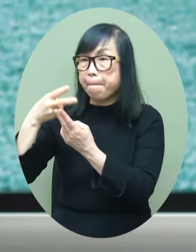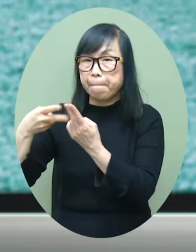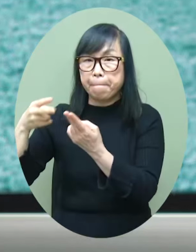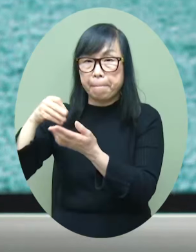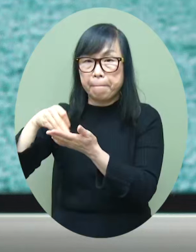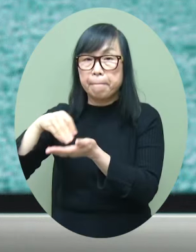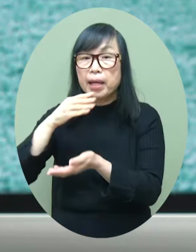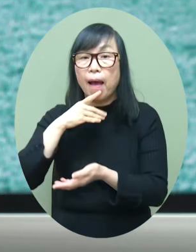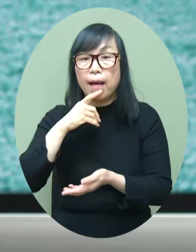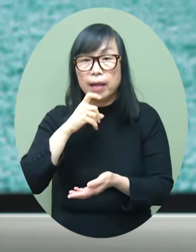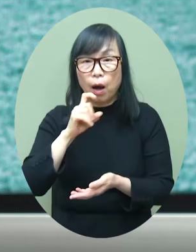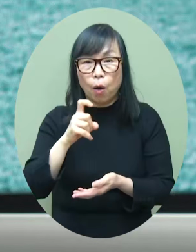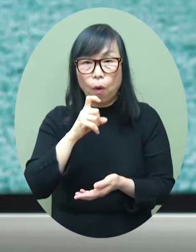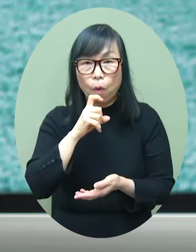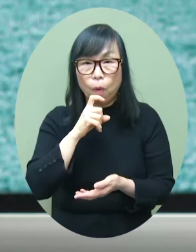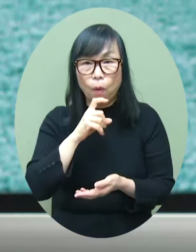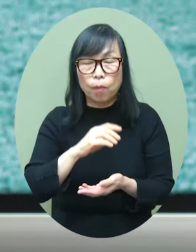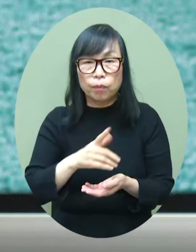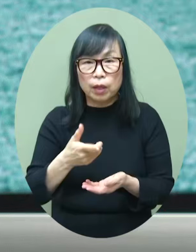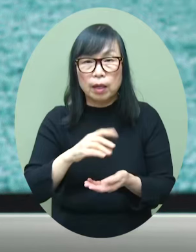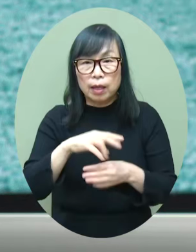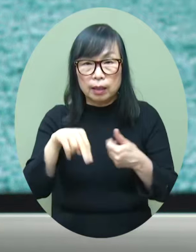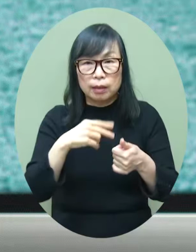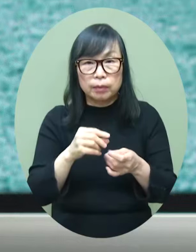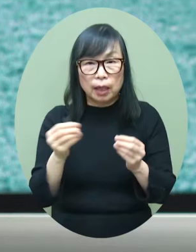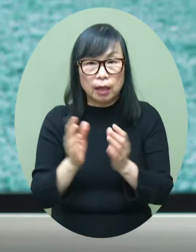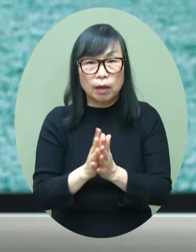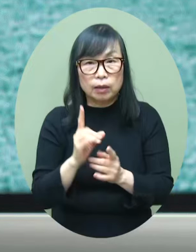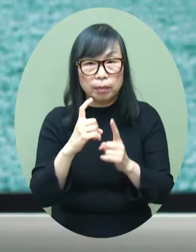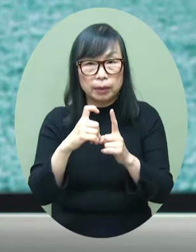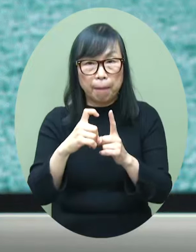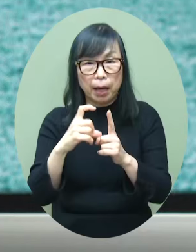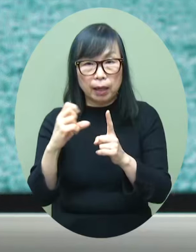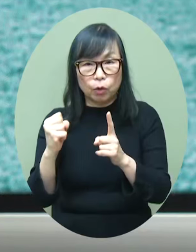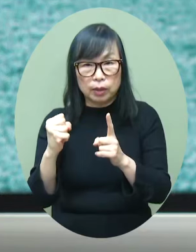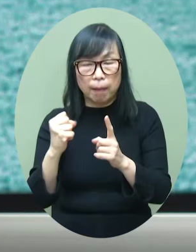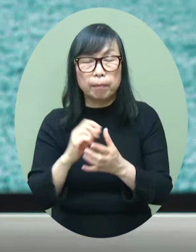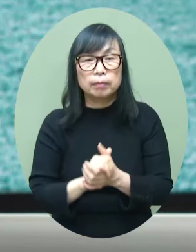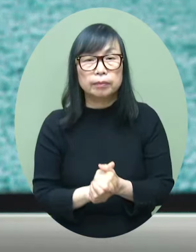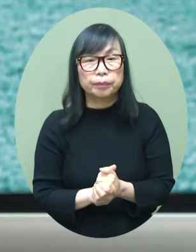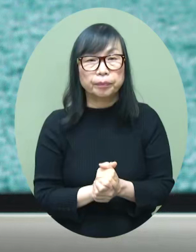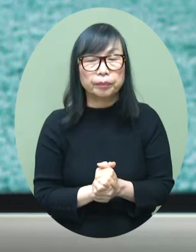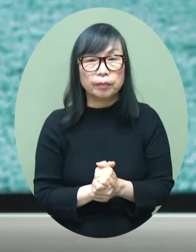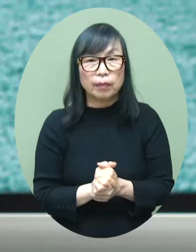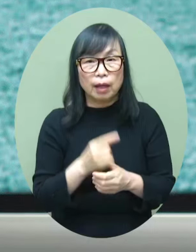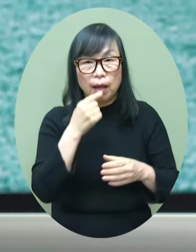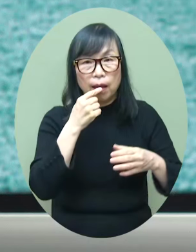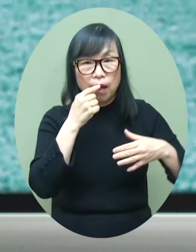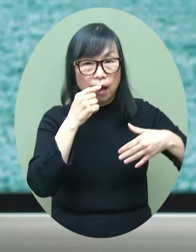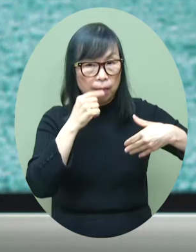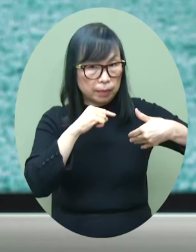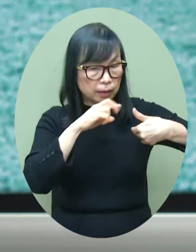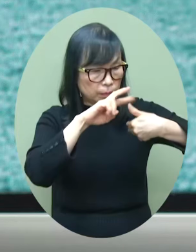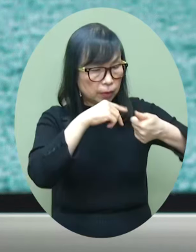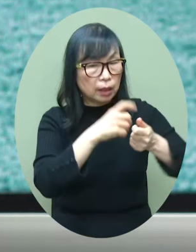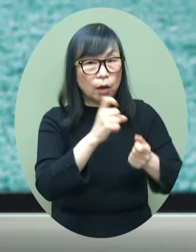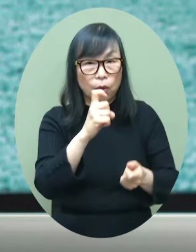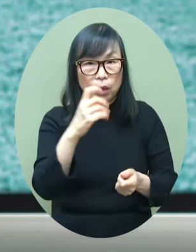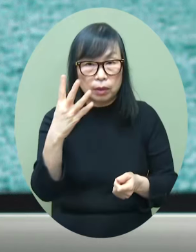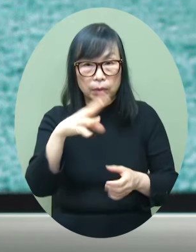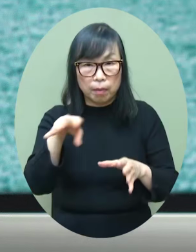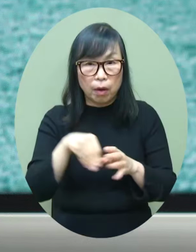案。咁总共嘅阳性检测数字咧就系190宗。核酸檢測入面嗰94宗